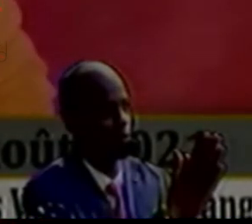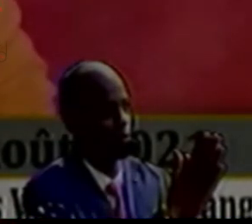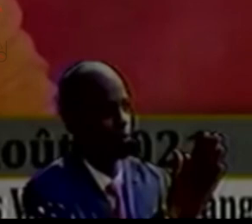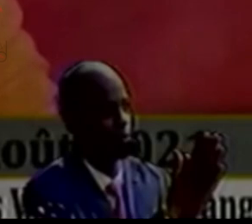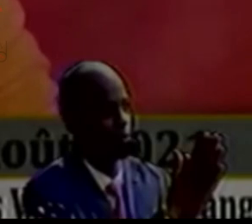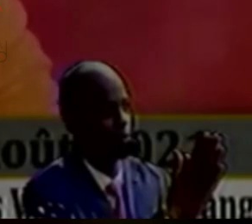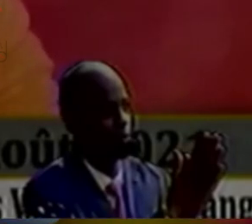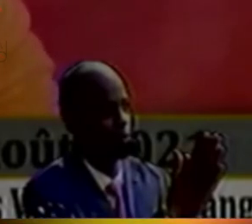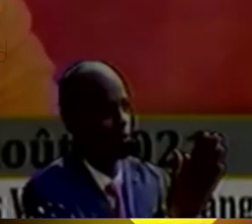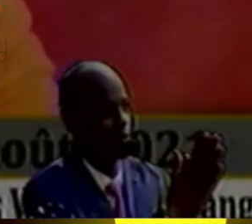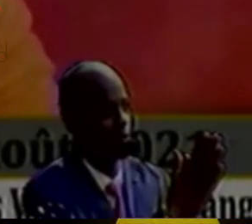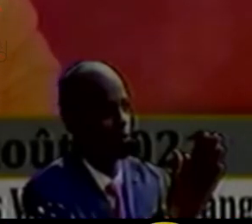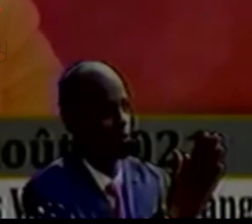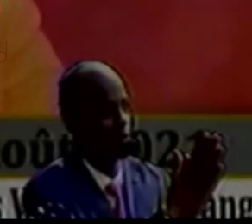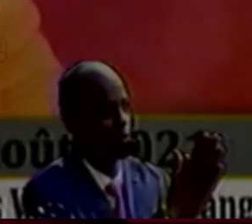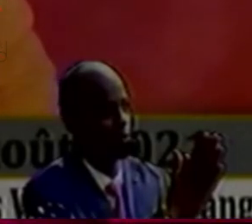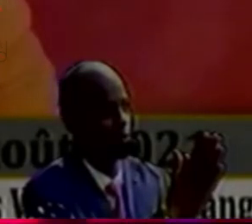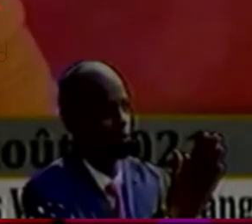sud pays.